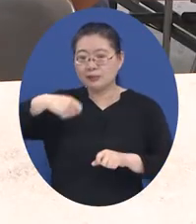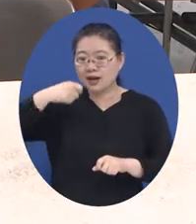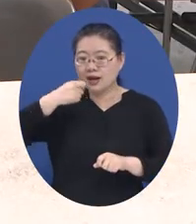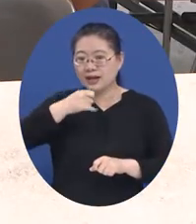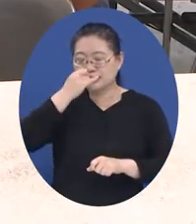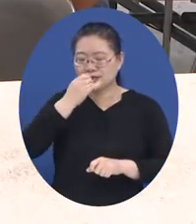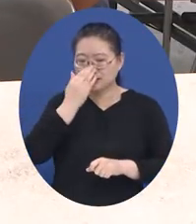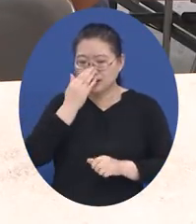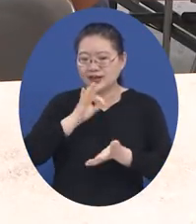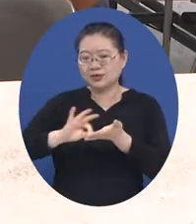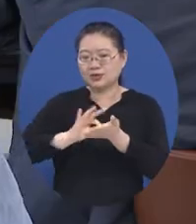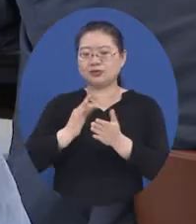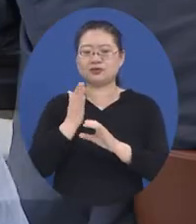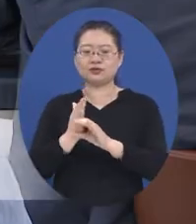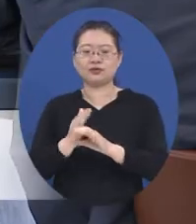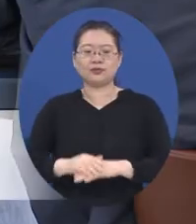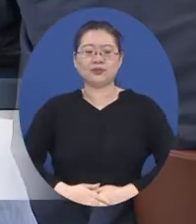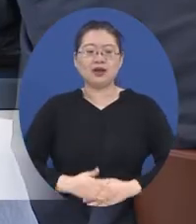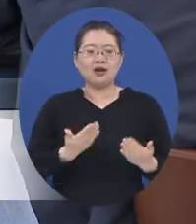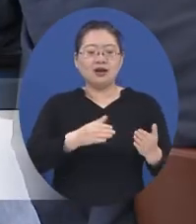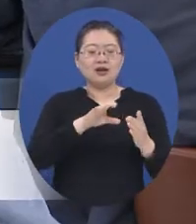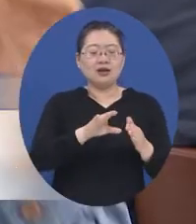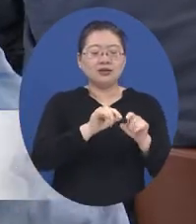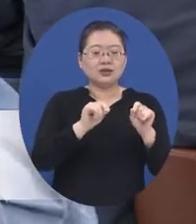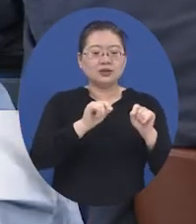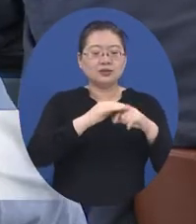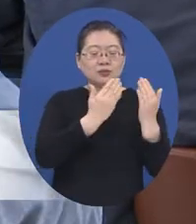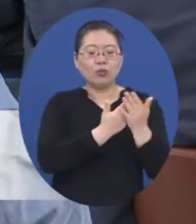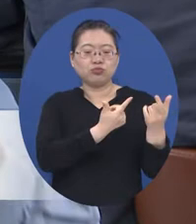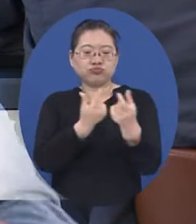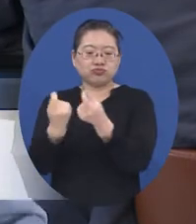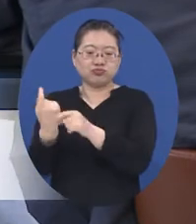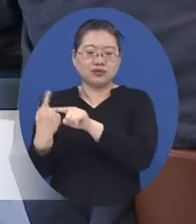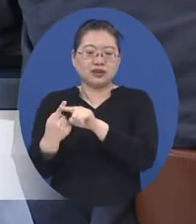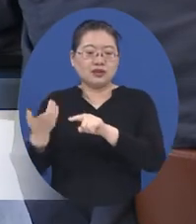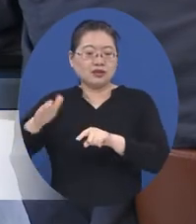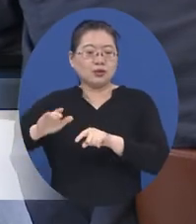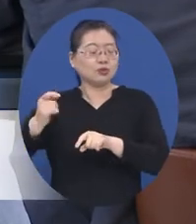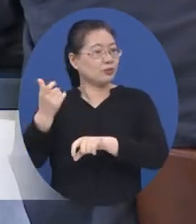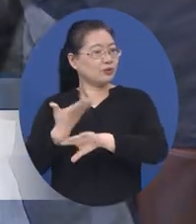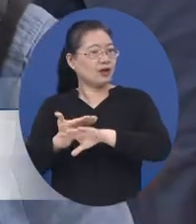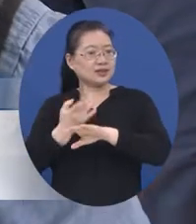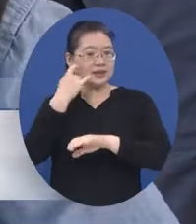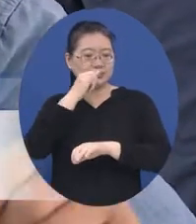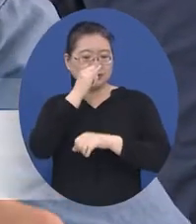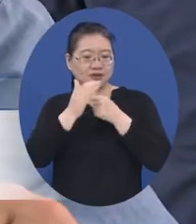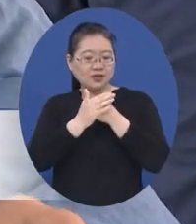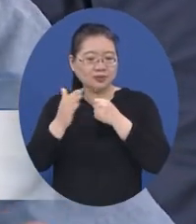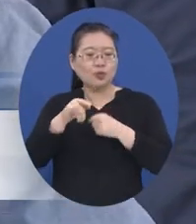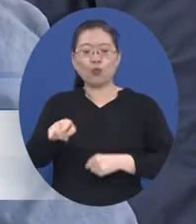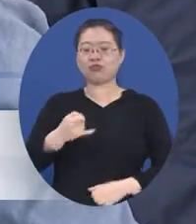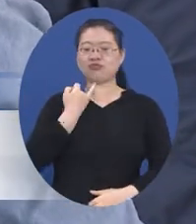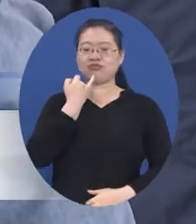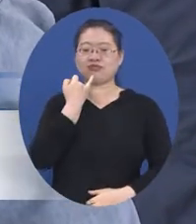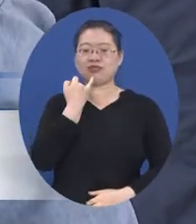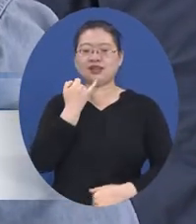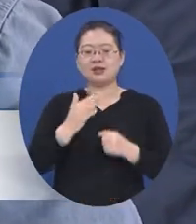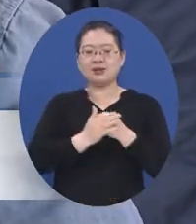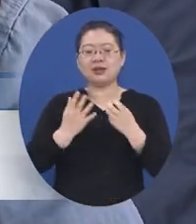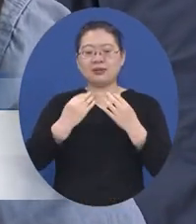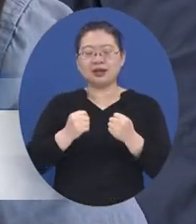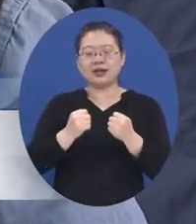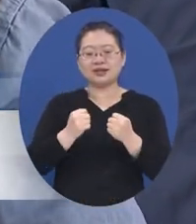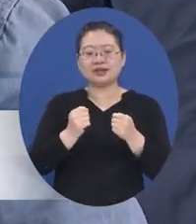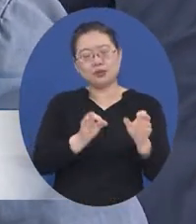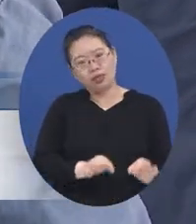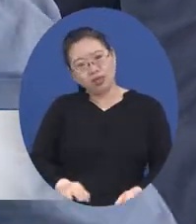이른바 착한 소비입니다. 휴게소 음식들은 좀 거기서 거긴데 요건 좀 색다른 것 같네요. 그거는 괜찮을 것 같아요. 그래서